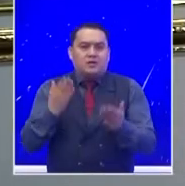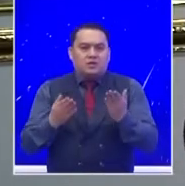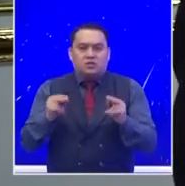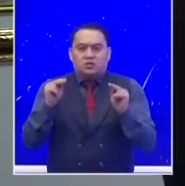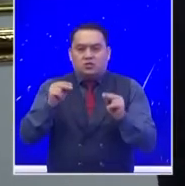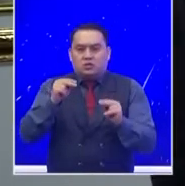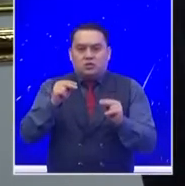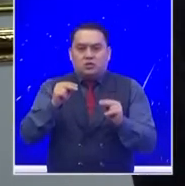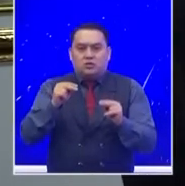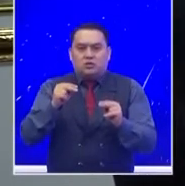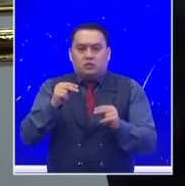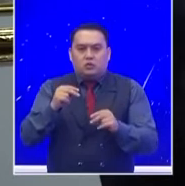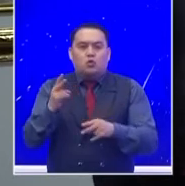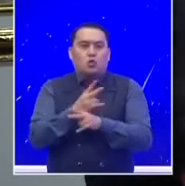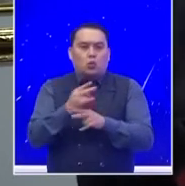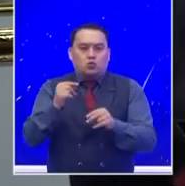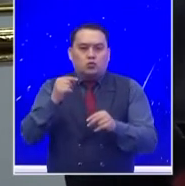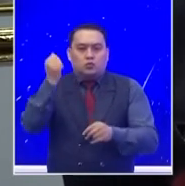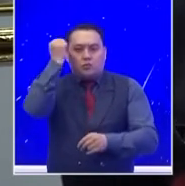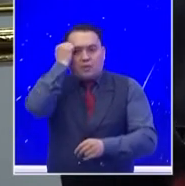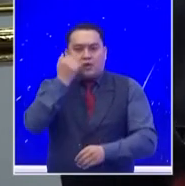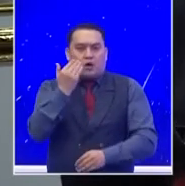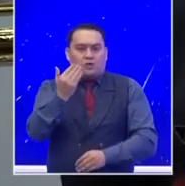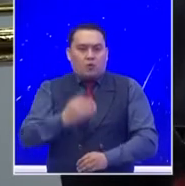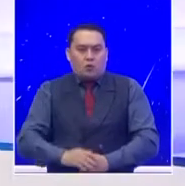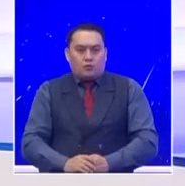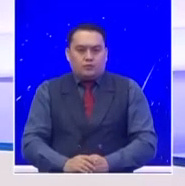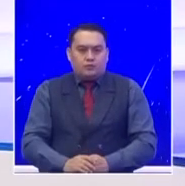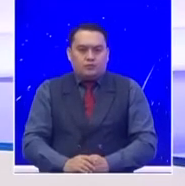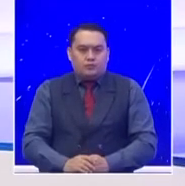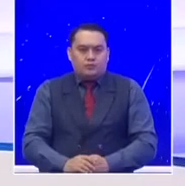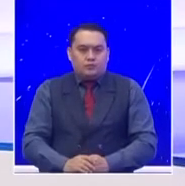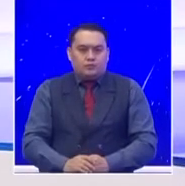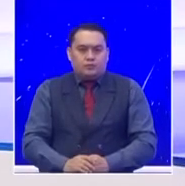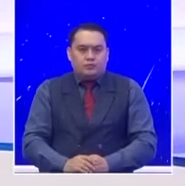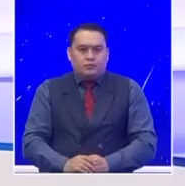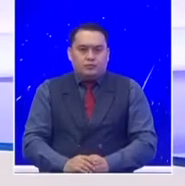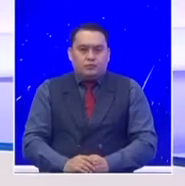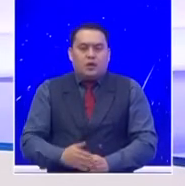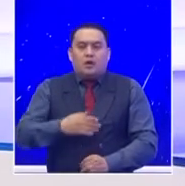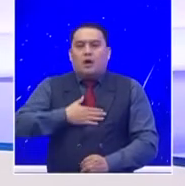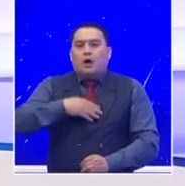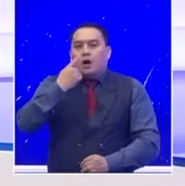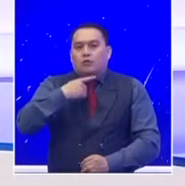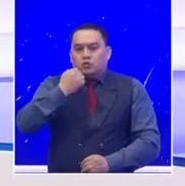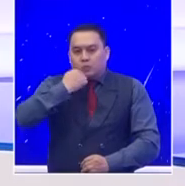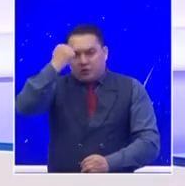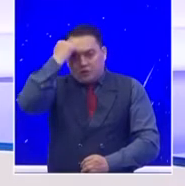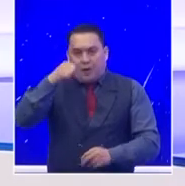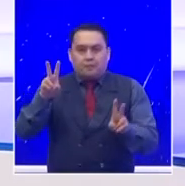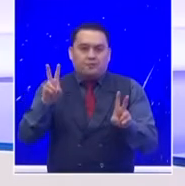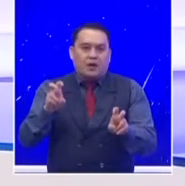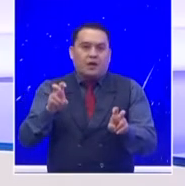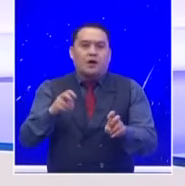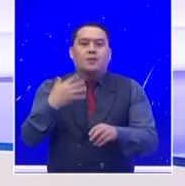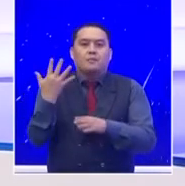до сих пор бывает, просыпаюсь ночью и вспоминаю его. Я говорю вам спасибо. Казахстане